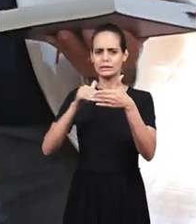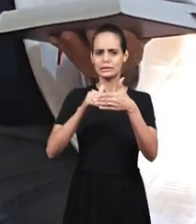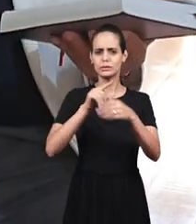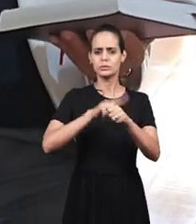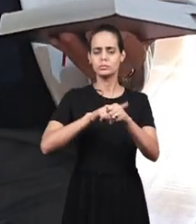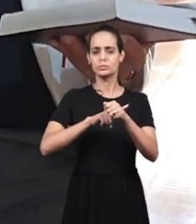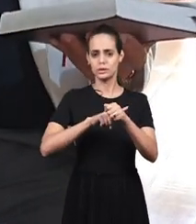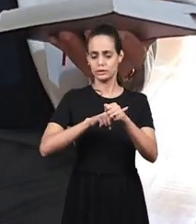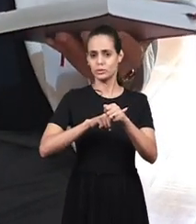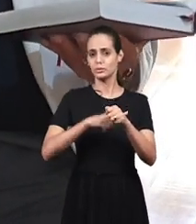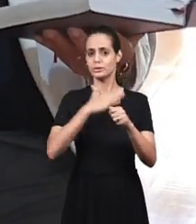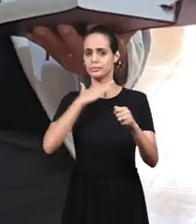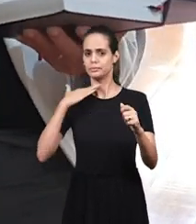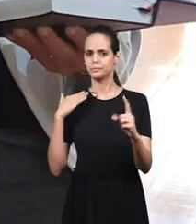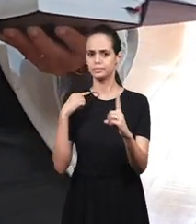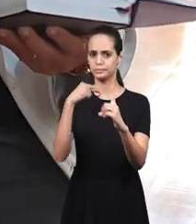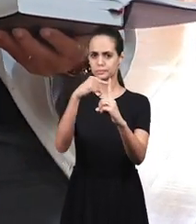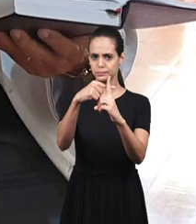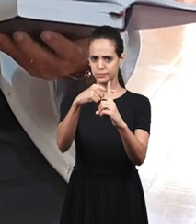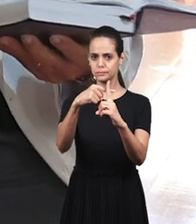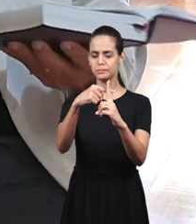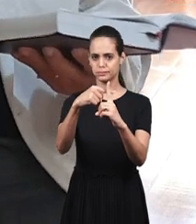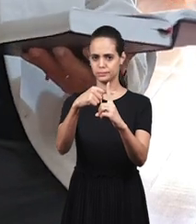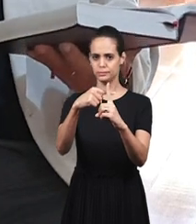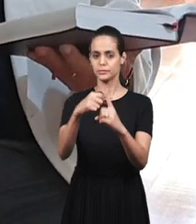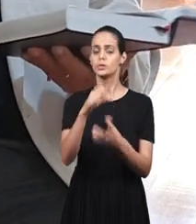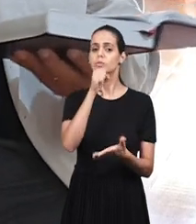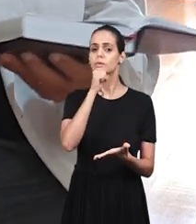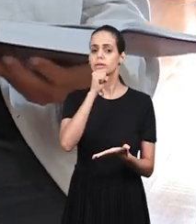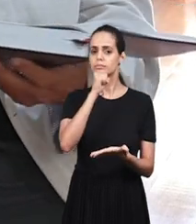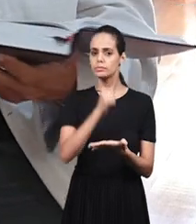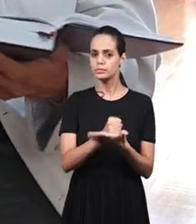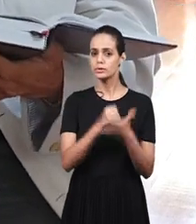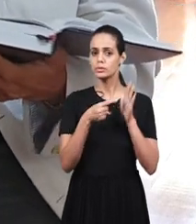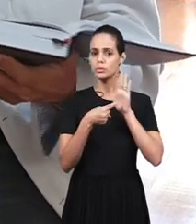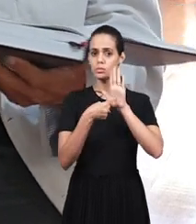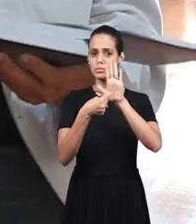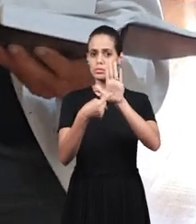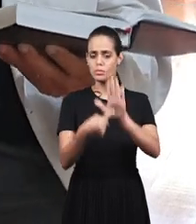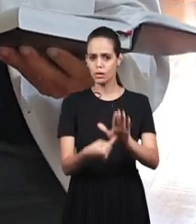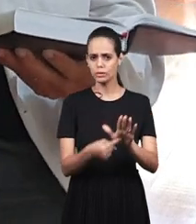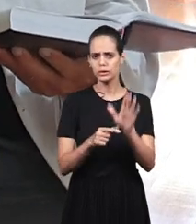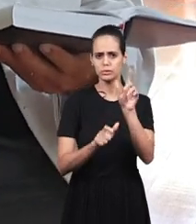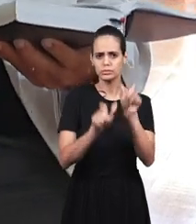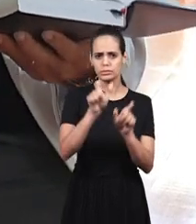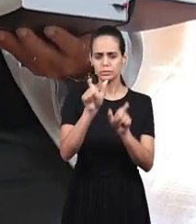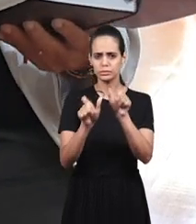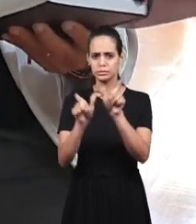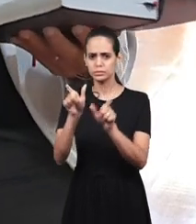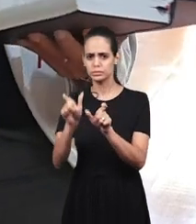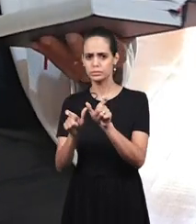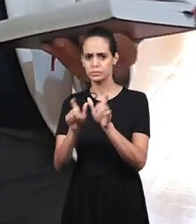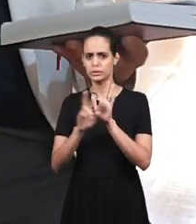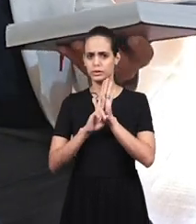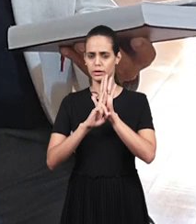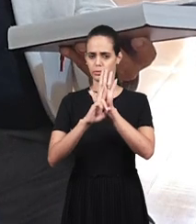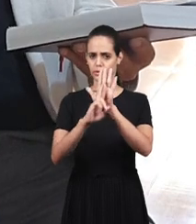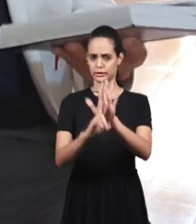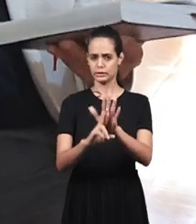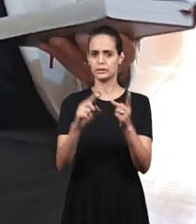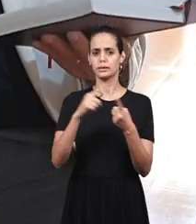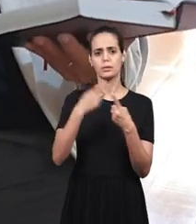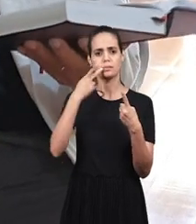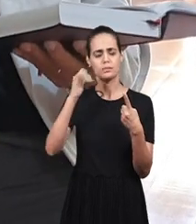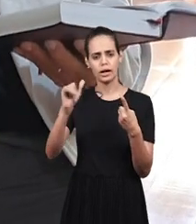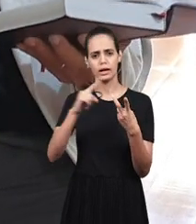été obéissant jusqu'à la mort de croix. Donc il montre à l'Ancien Testament